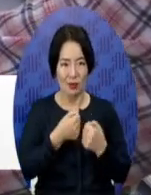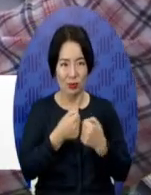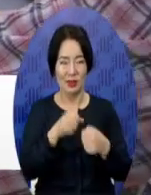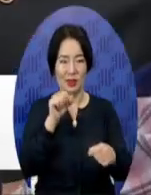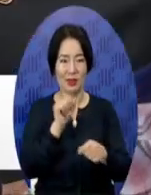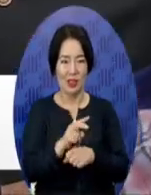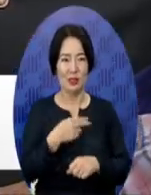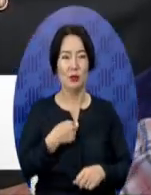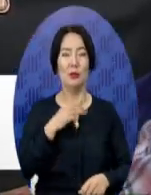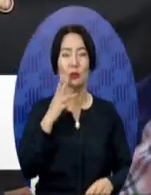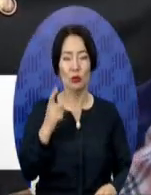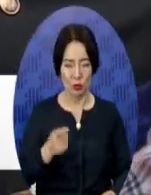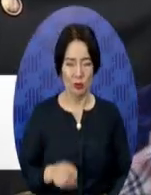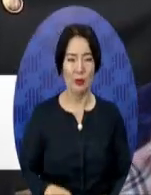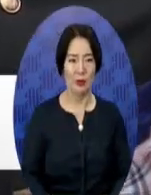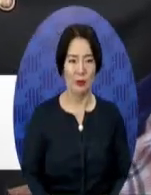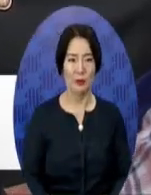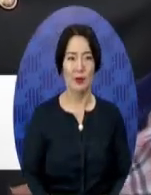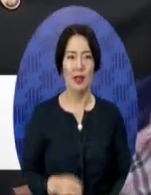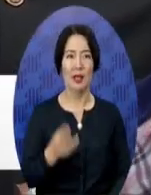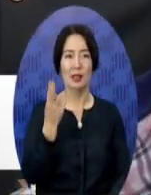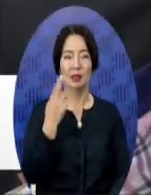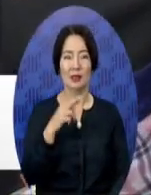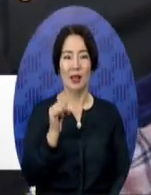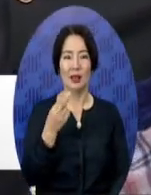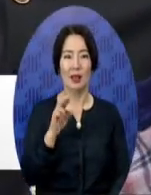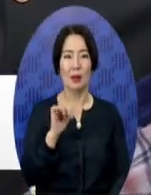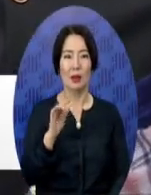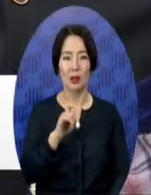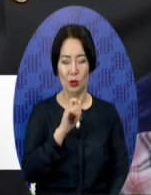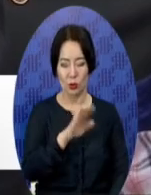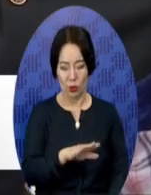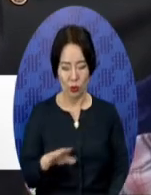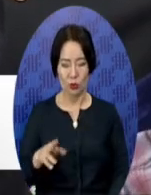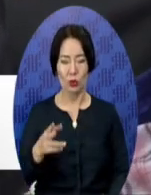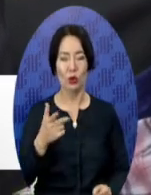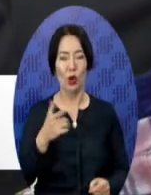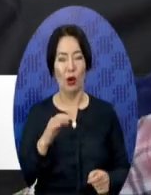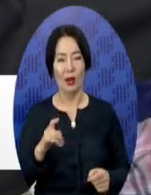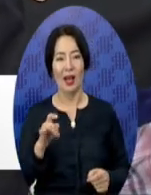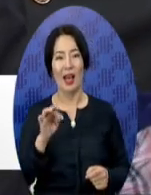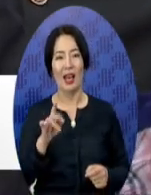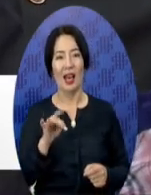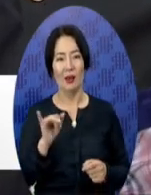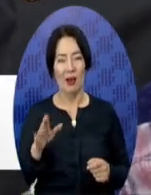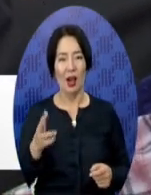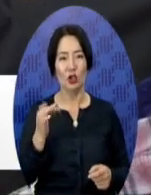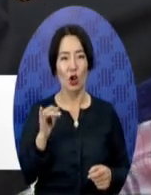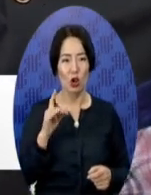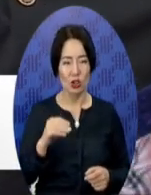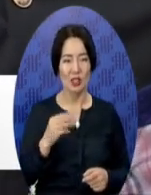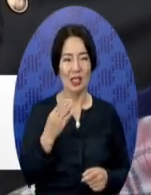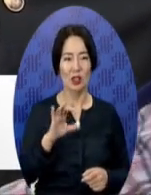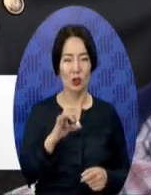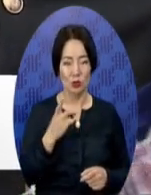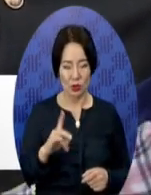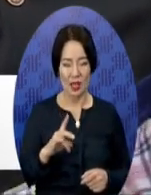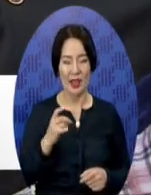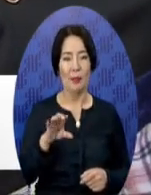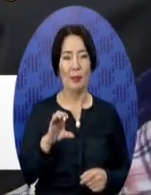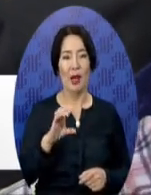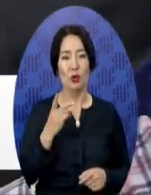ясан зүгтэй. Энд дэр олжчихлаа Дандар Баатарын хөвгт, Гонгор Баатар, Дампл, Хаян Хэрва, Дорж, Шагдар сурун, Нянта